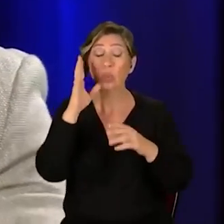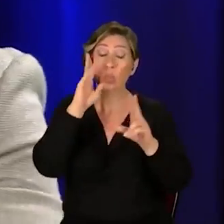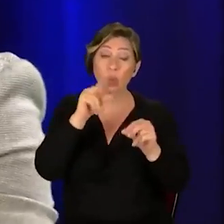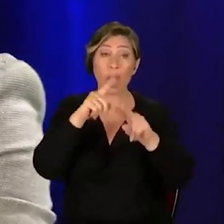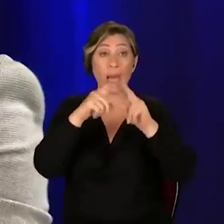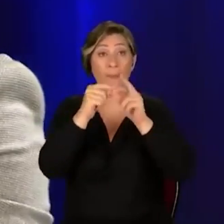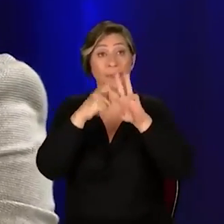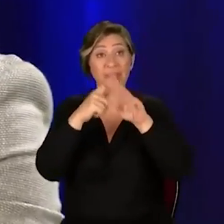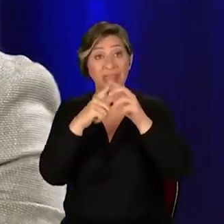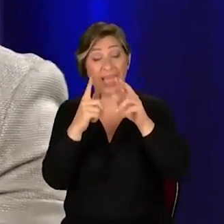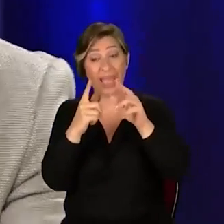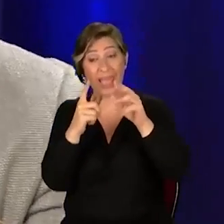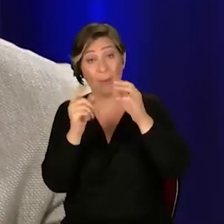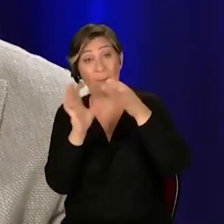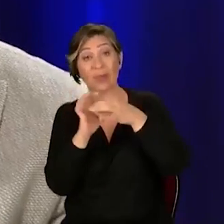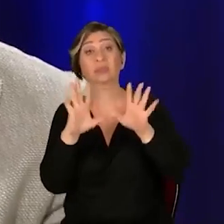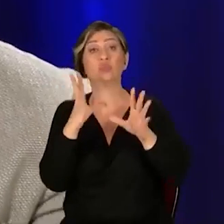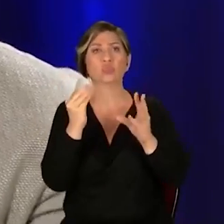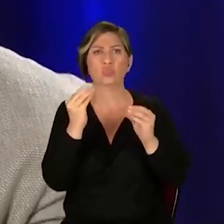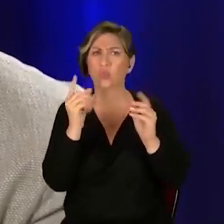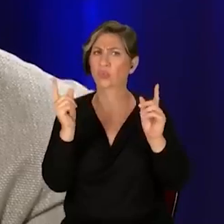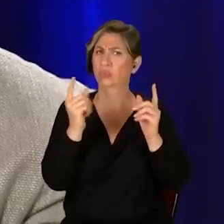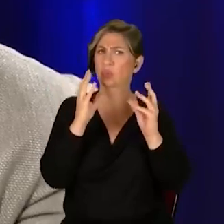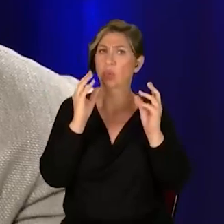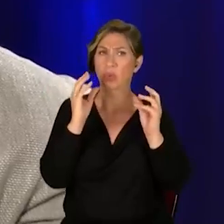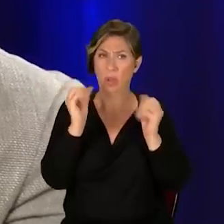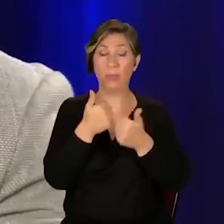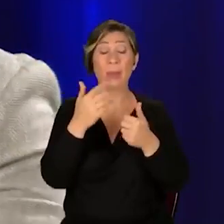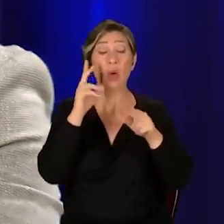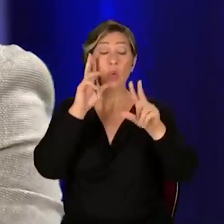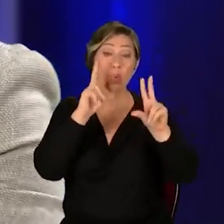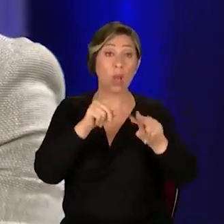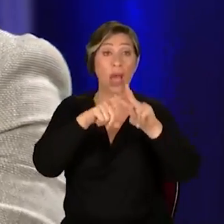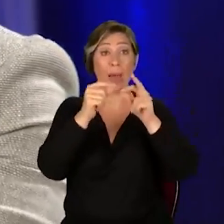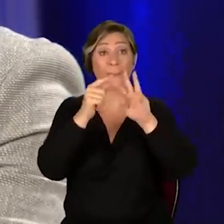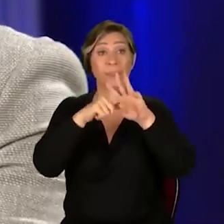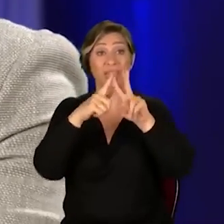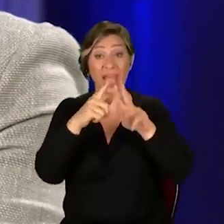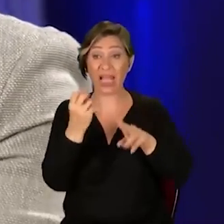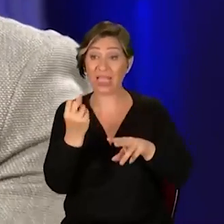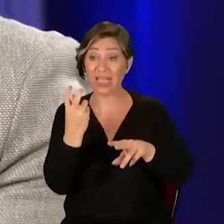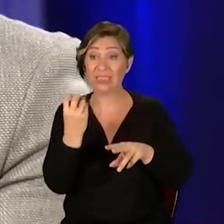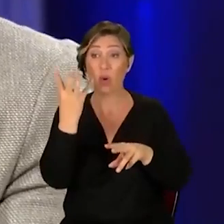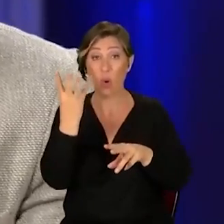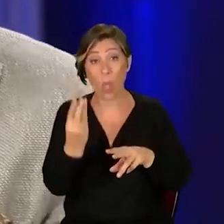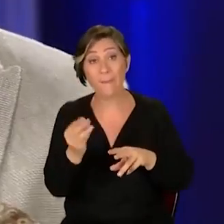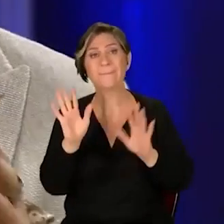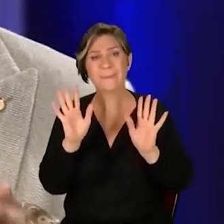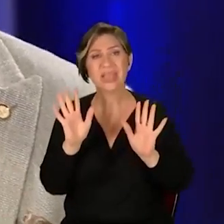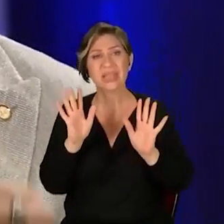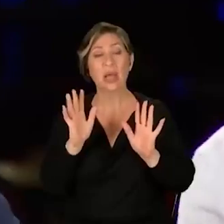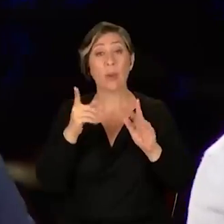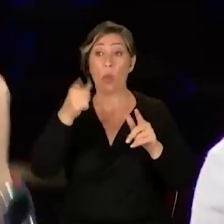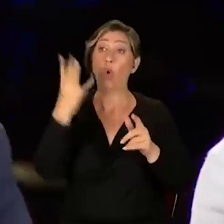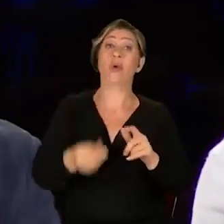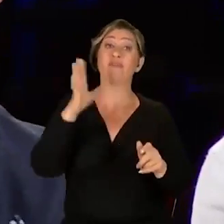ki bağdaştıramazsın. Çok iddialı bir şey. Tabii ki ama uyku apne kansere sebep olacak bir faktör olabilir ama böyle